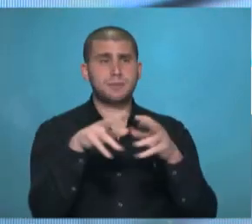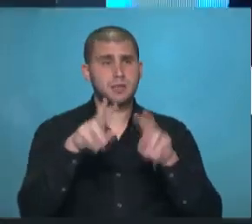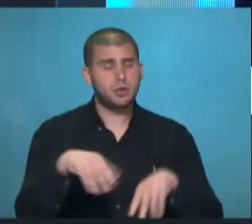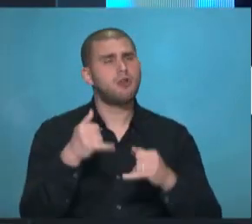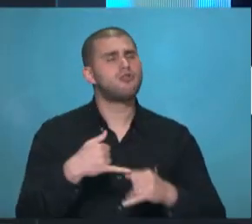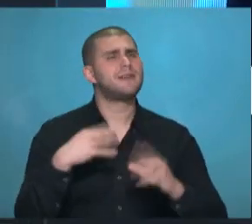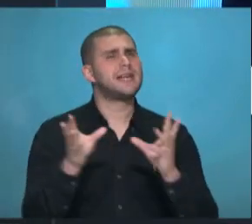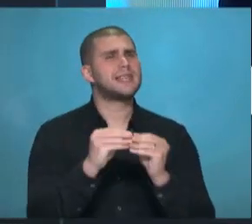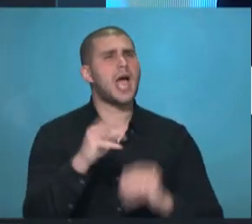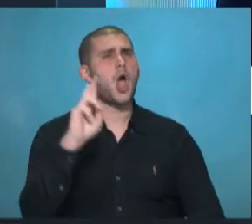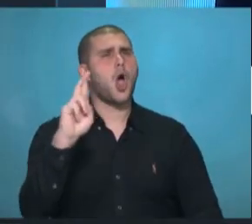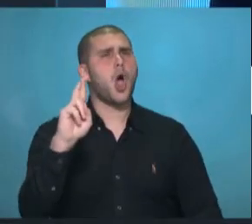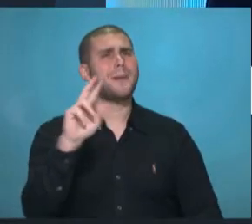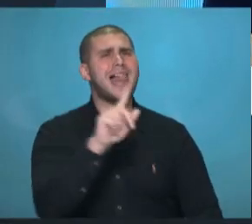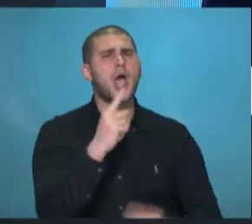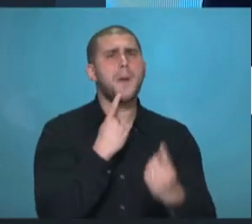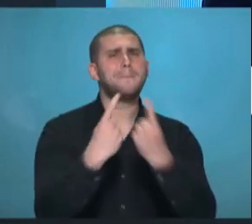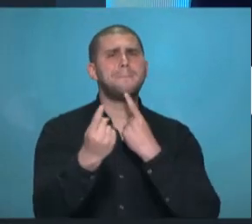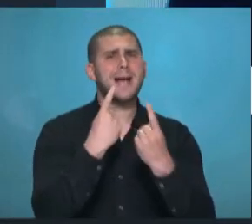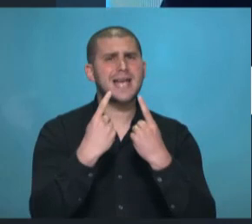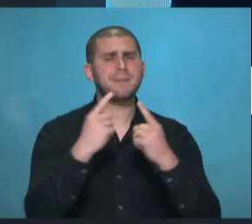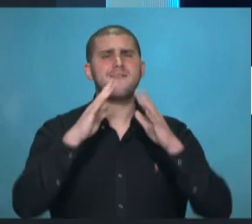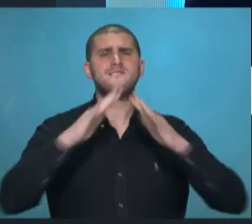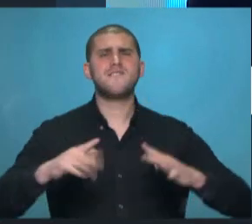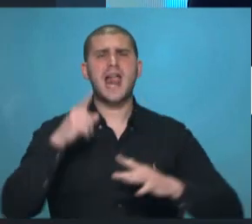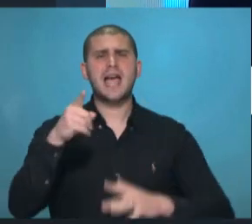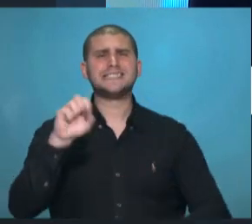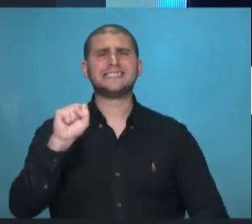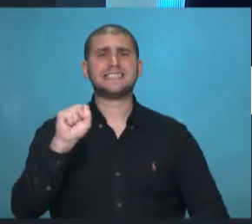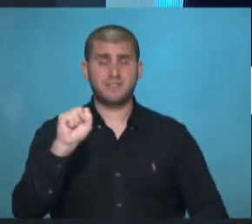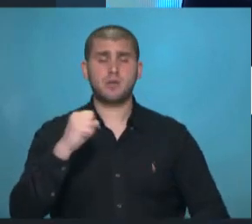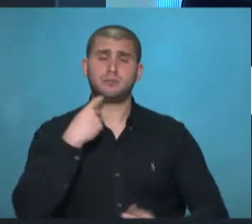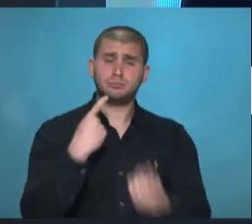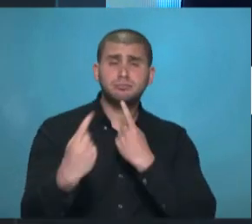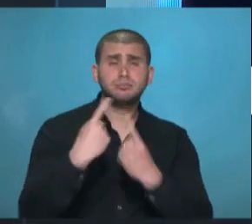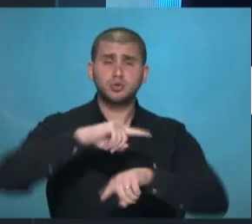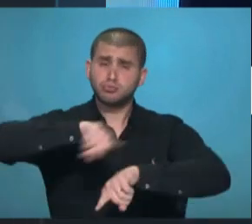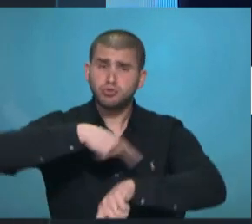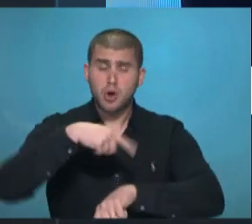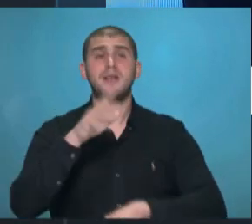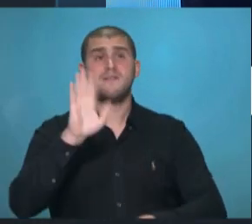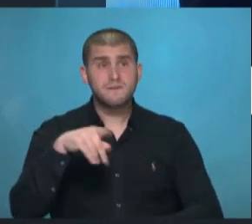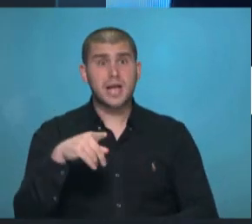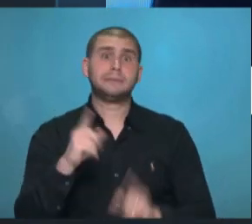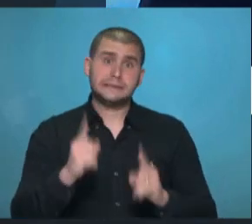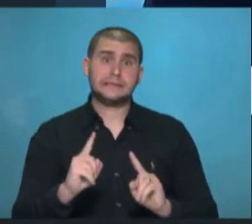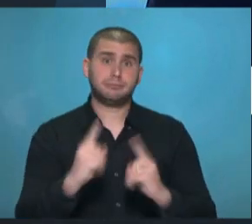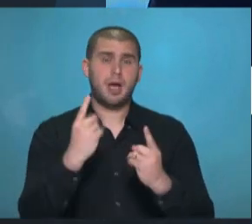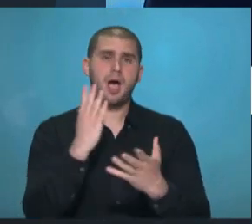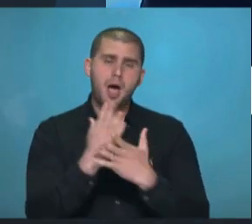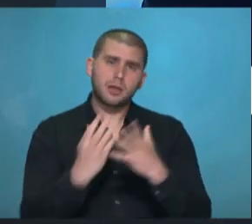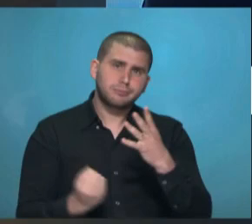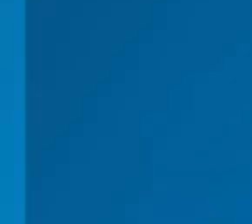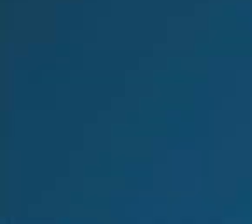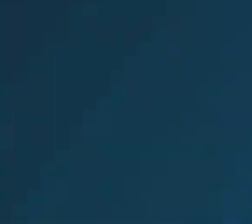איתך, רום ליאור, המגעים בווילה בסביון היום נמשכו שעות ארוכות, והם אמורים גם להימשך עד שיצא עשן לבן.